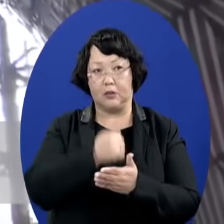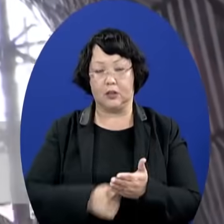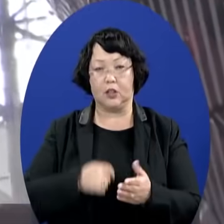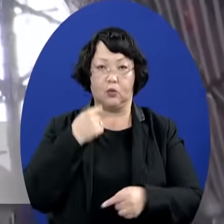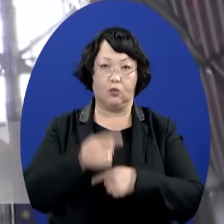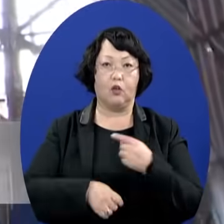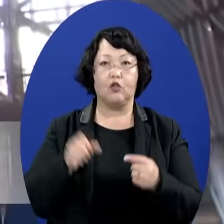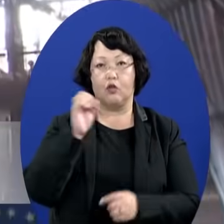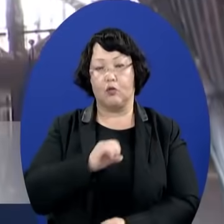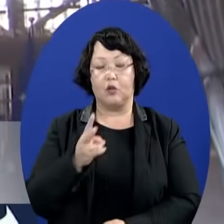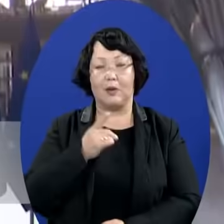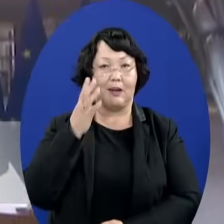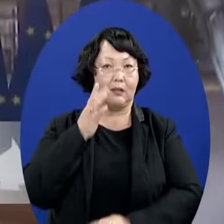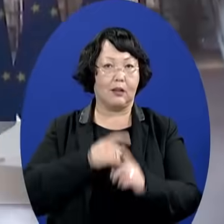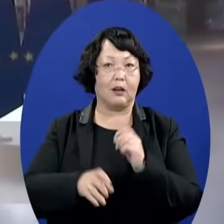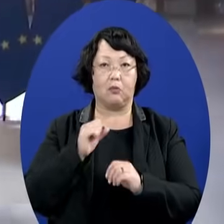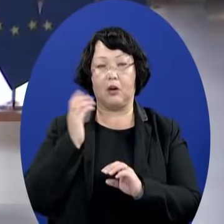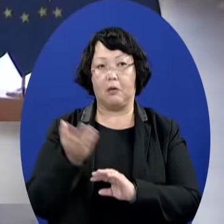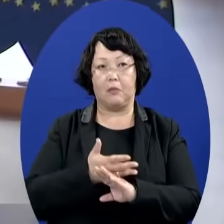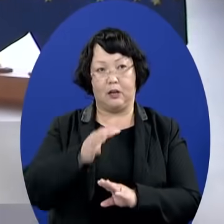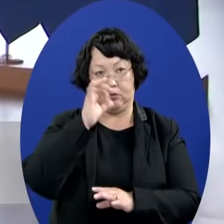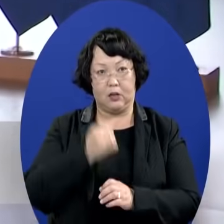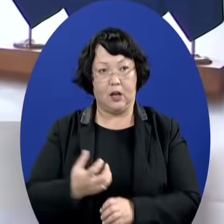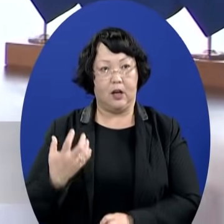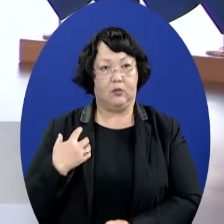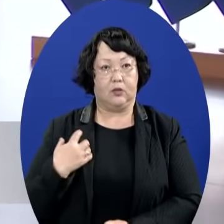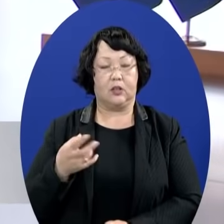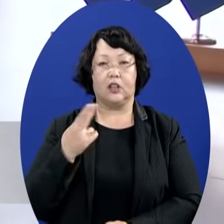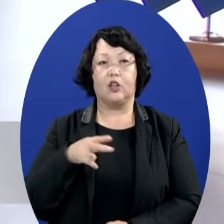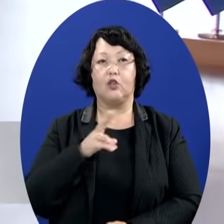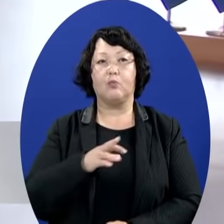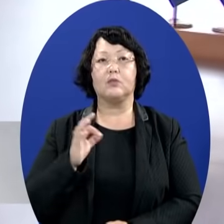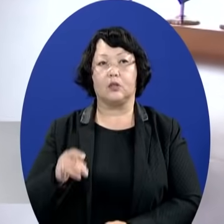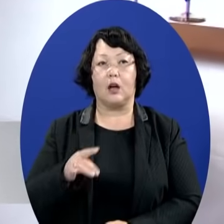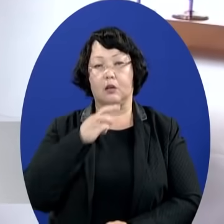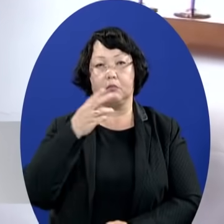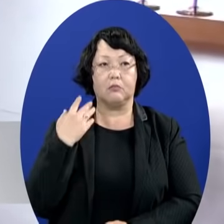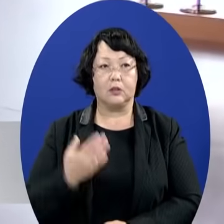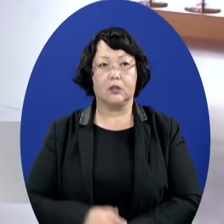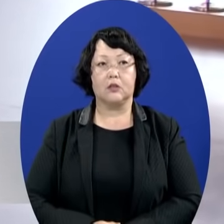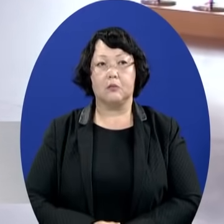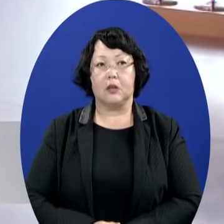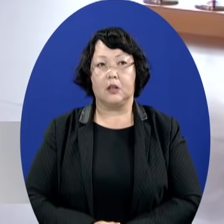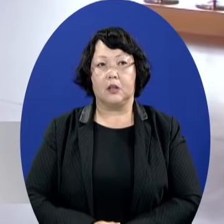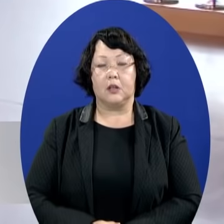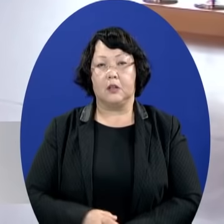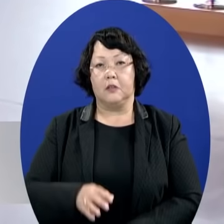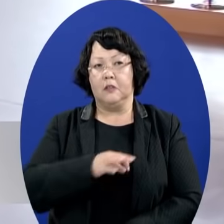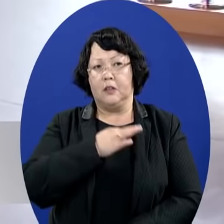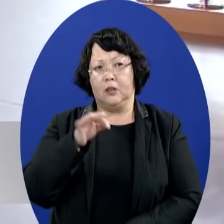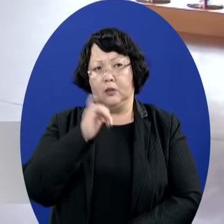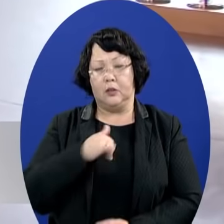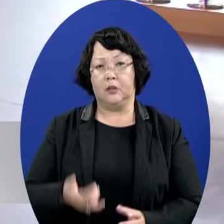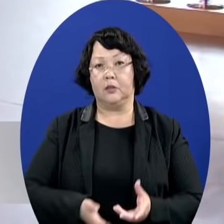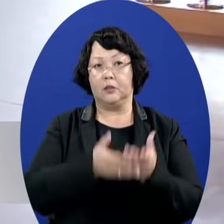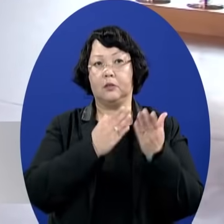тухай Европын Холбооны гадаад бодлого аюулгүй байдлын асуудал эрхэлсэн дэд комиссар Жозеф Борел мэдгэцсэн юм. За үүний өмнө Францыг дэмжиж